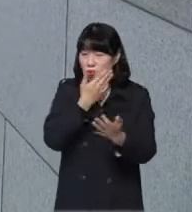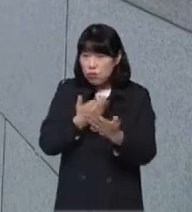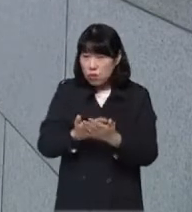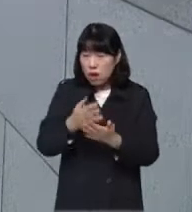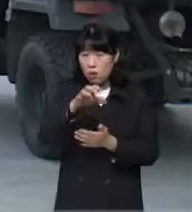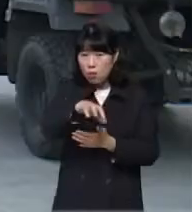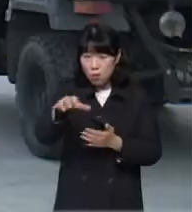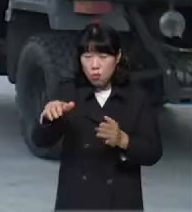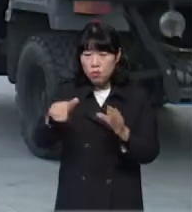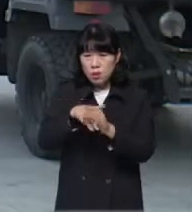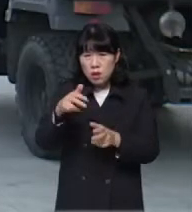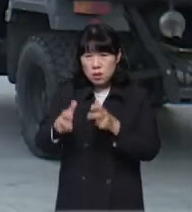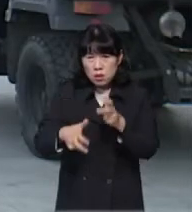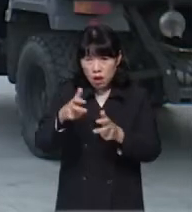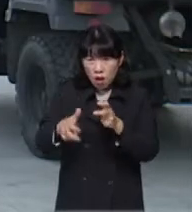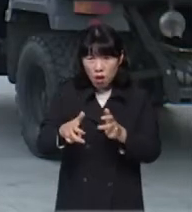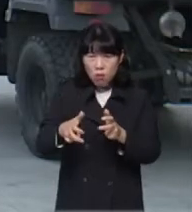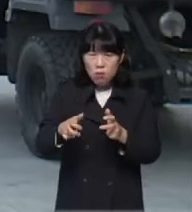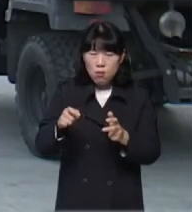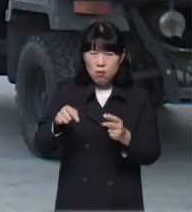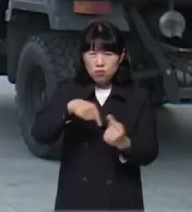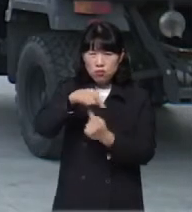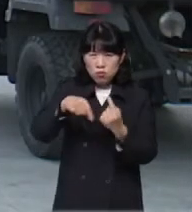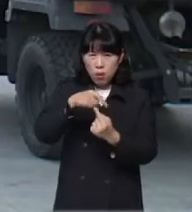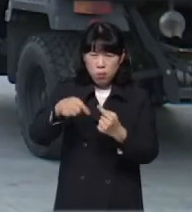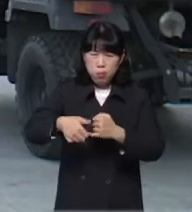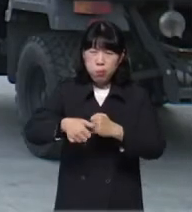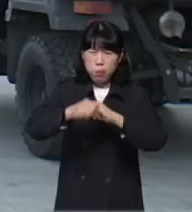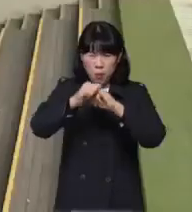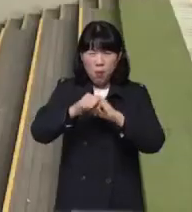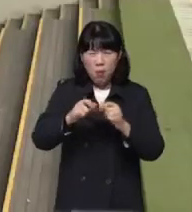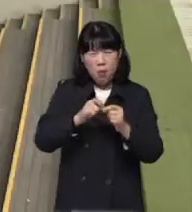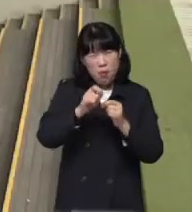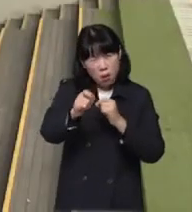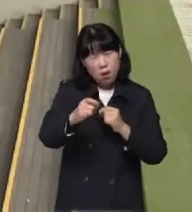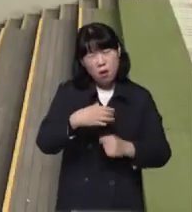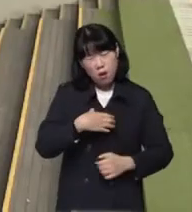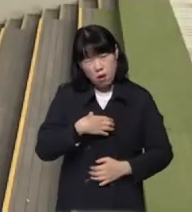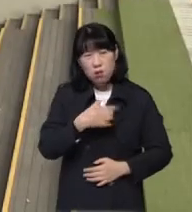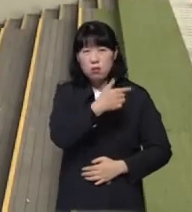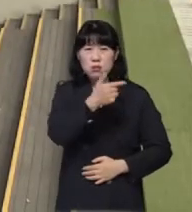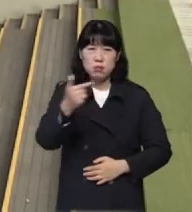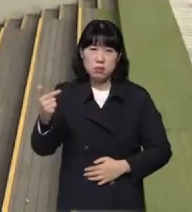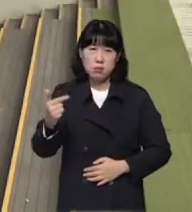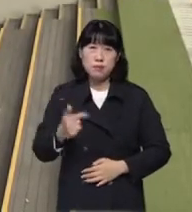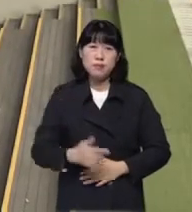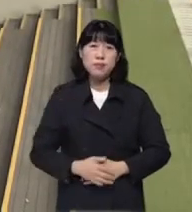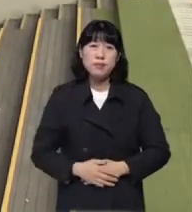지역 문화 사업에 파행 장기화 우려가 커지고 있습니다 kbc 2개 여깁니다